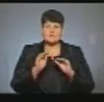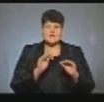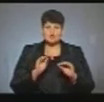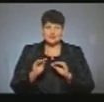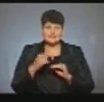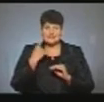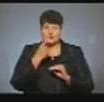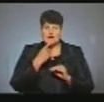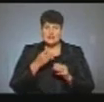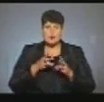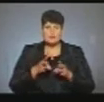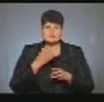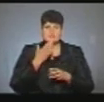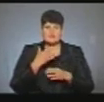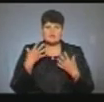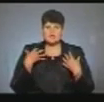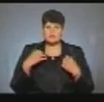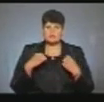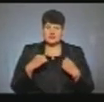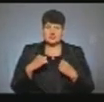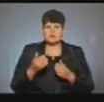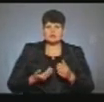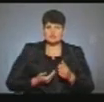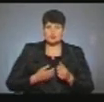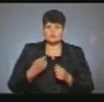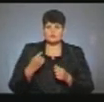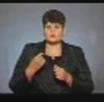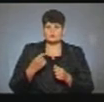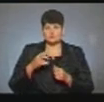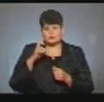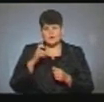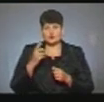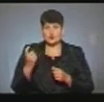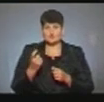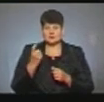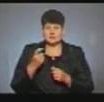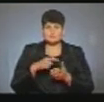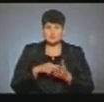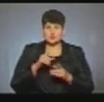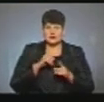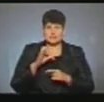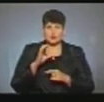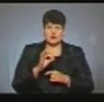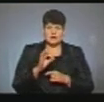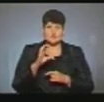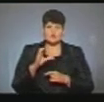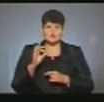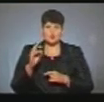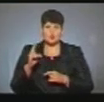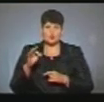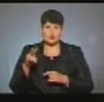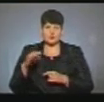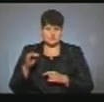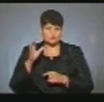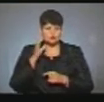індивідуальне опалення? Ми запитали у начальника управління житлово-комунального господарства Тернопільської міської ради Олега Соколовського. Давайте послухаємо його коментар,